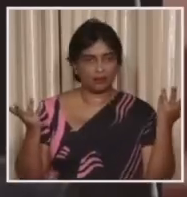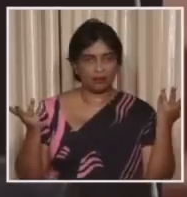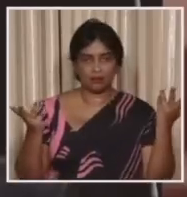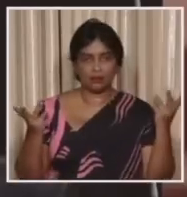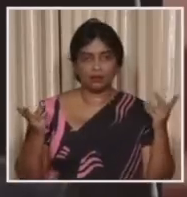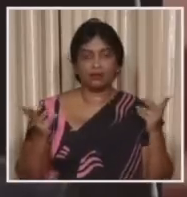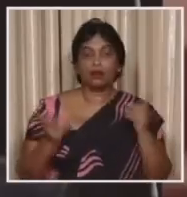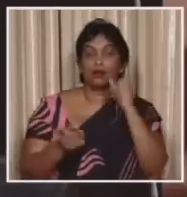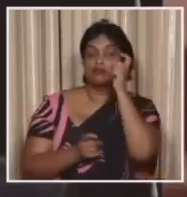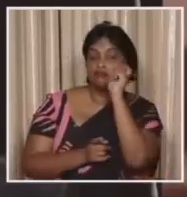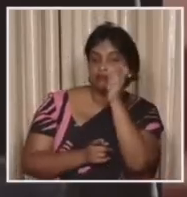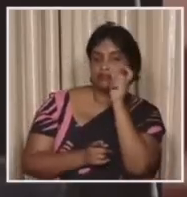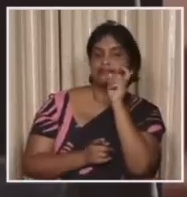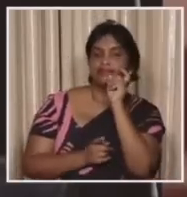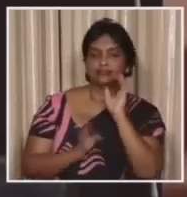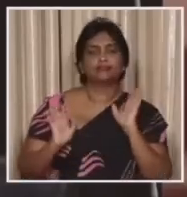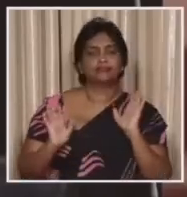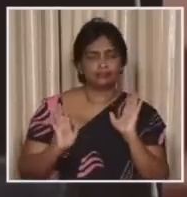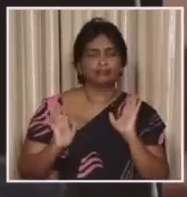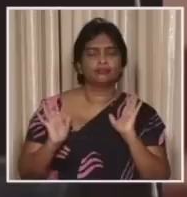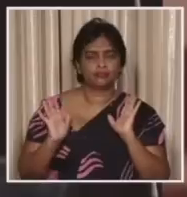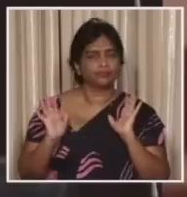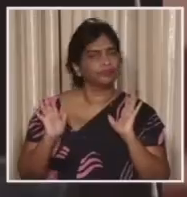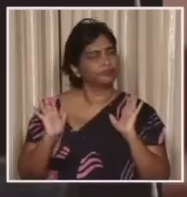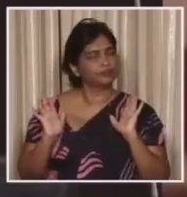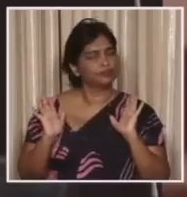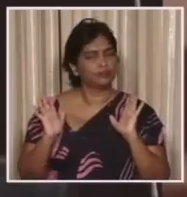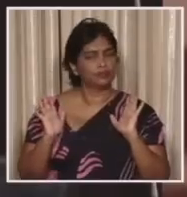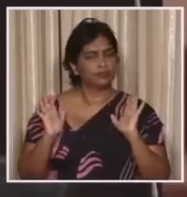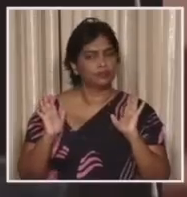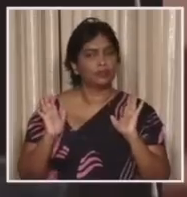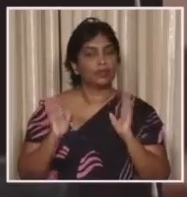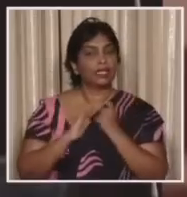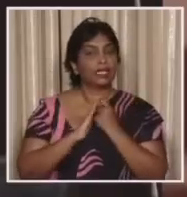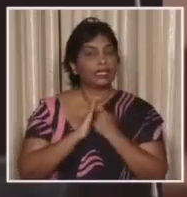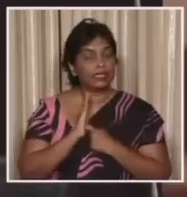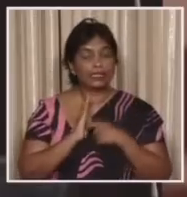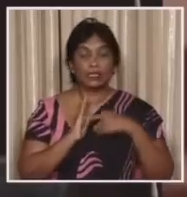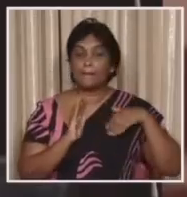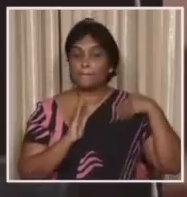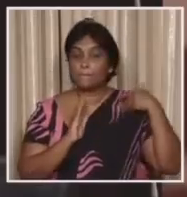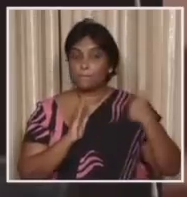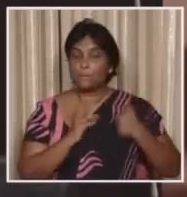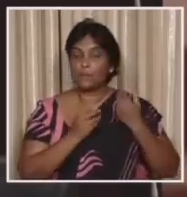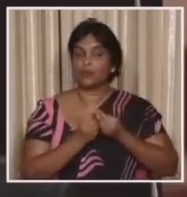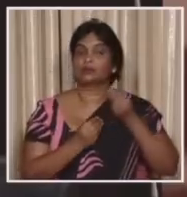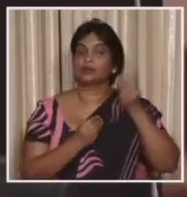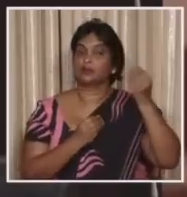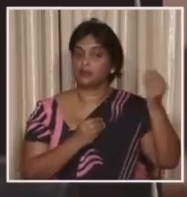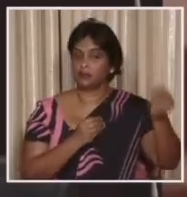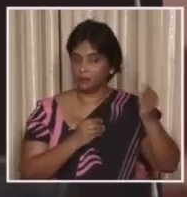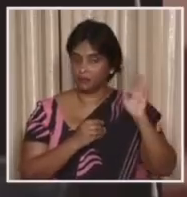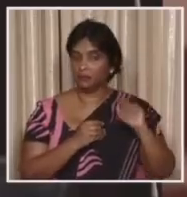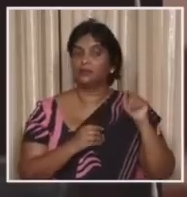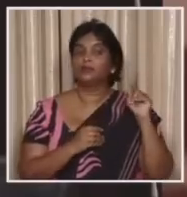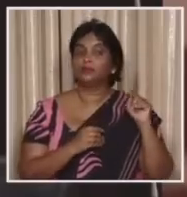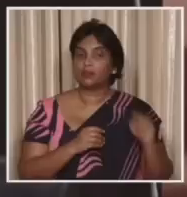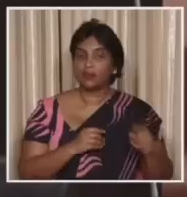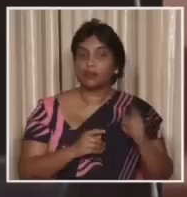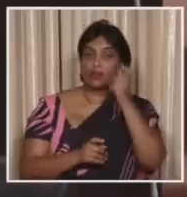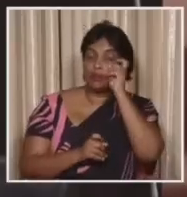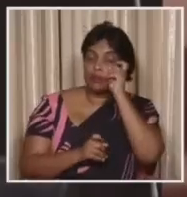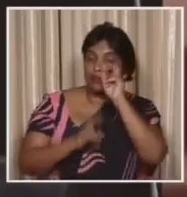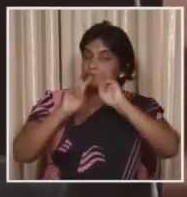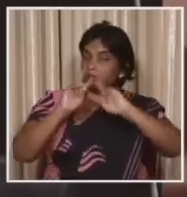egolla nirikshanaya karanawa kiyala neethipati tumata tamai bara deela tiyenne meka